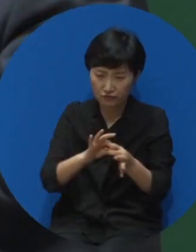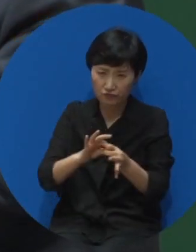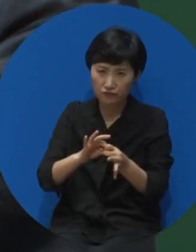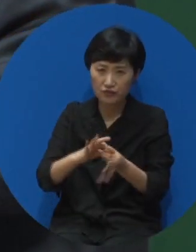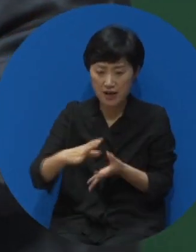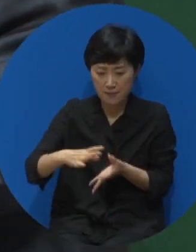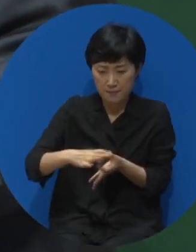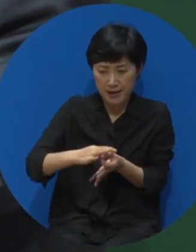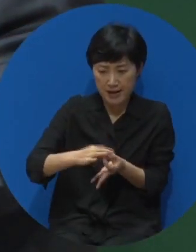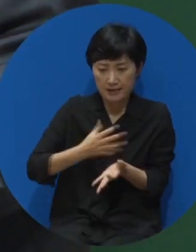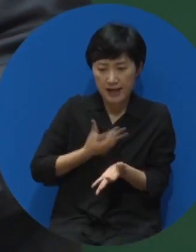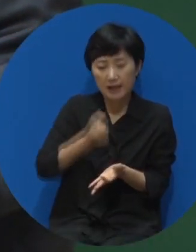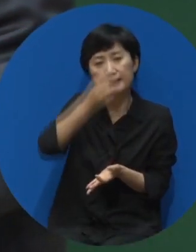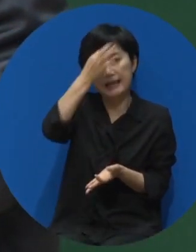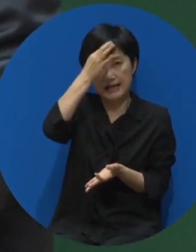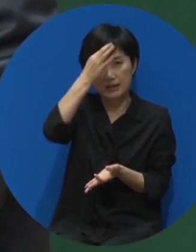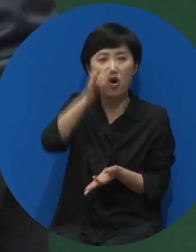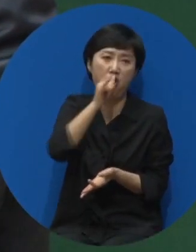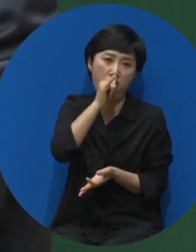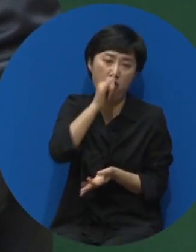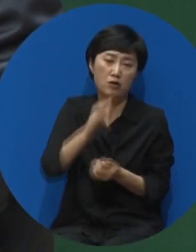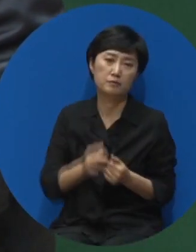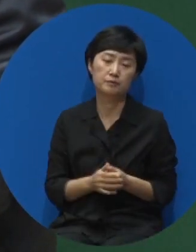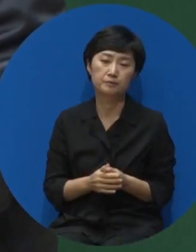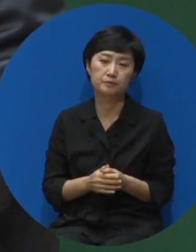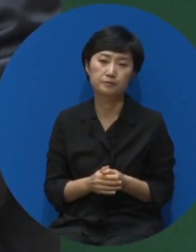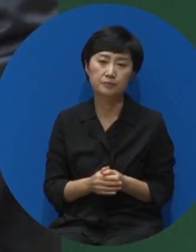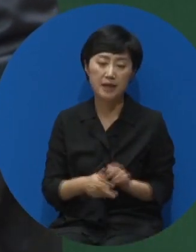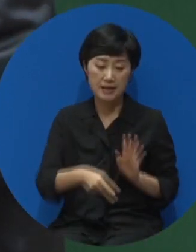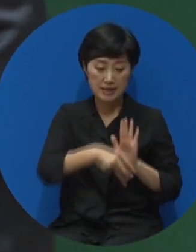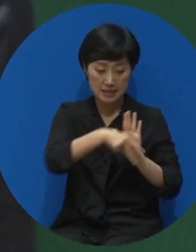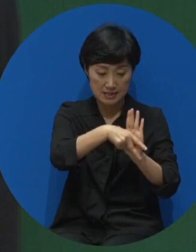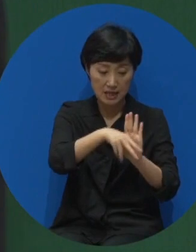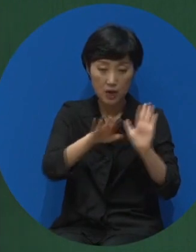자, 이사야가 이걸 본 겁니다. 이사야와 こちらを 見ました。